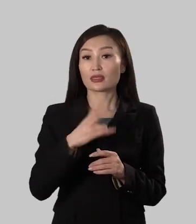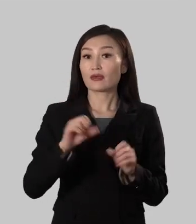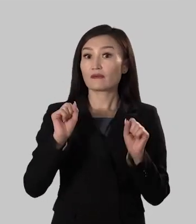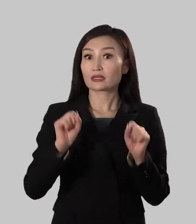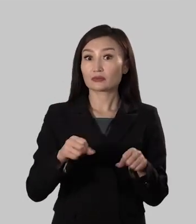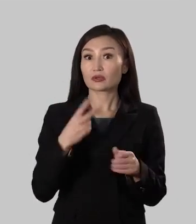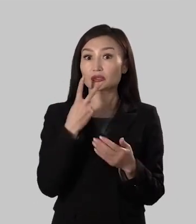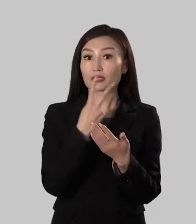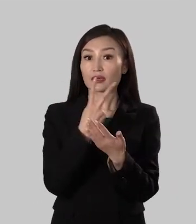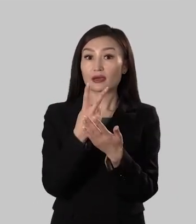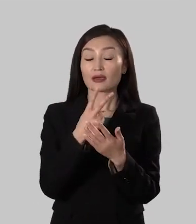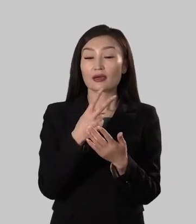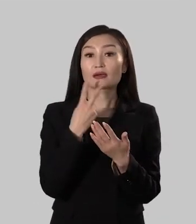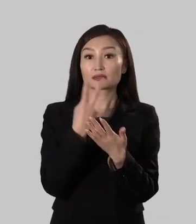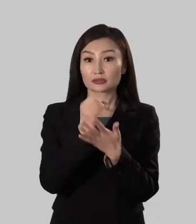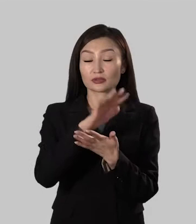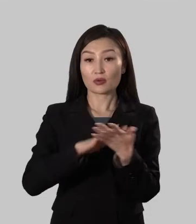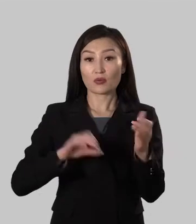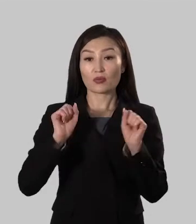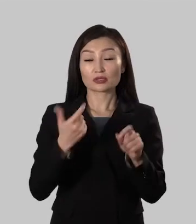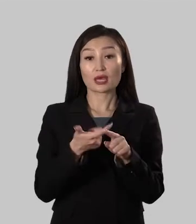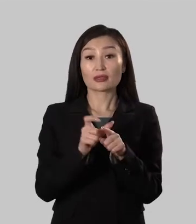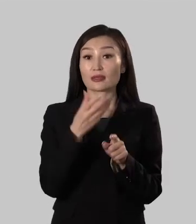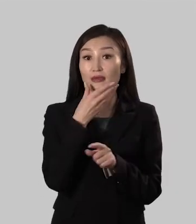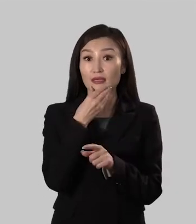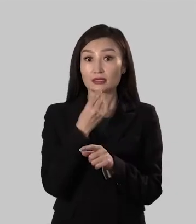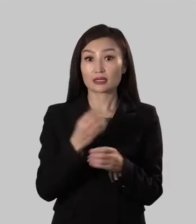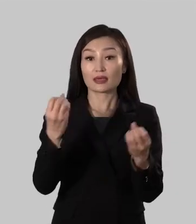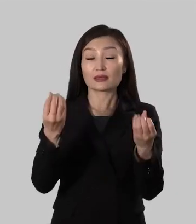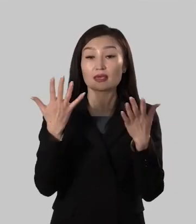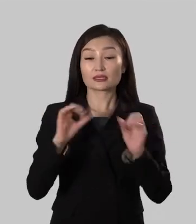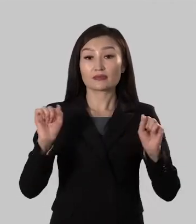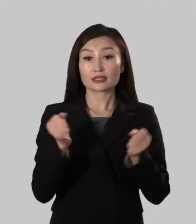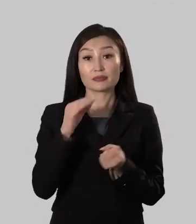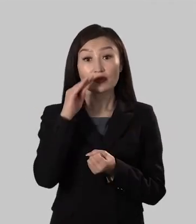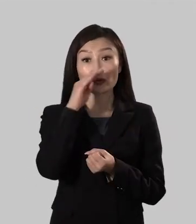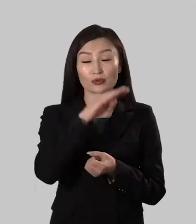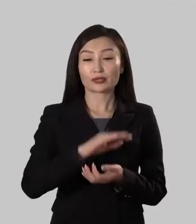Невозможно оторвать глаз от этой фантастической красоты ясного зимнего утра.